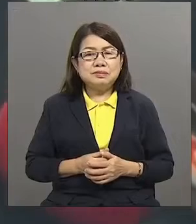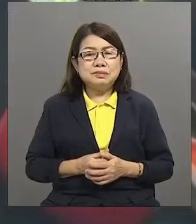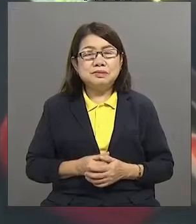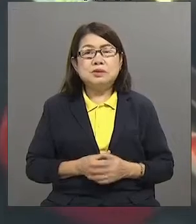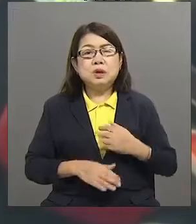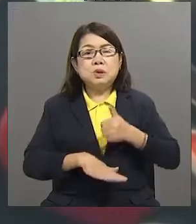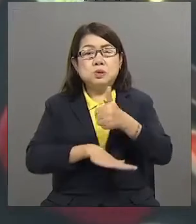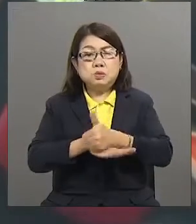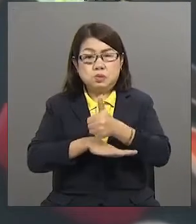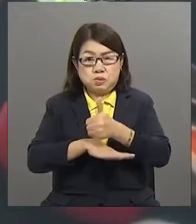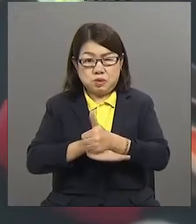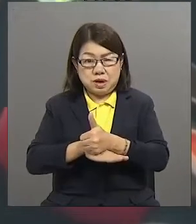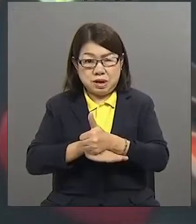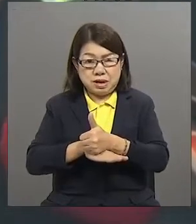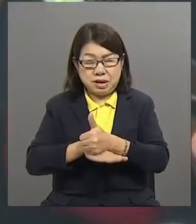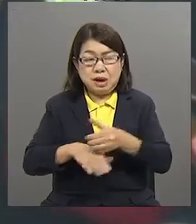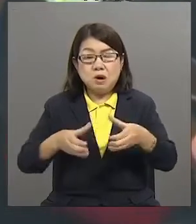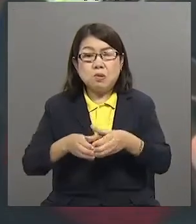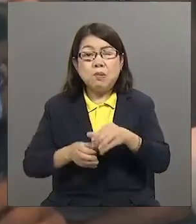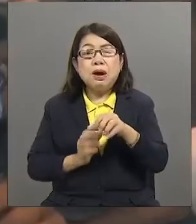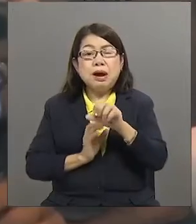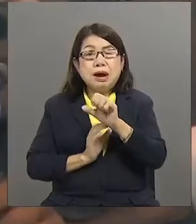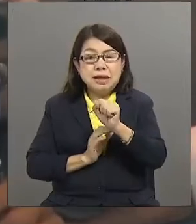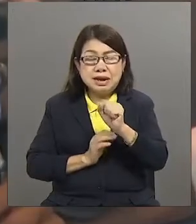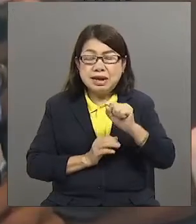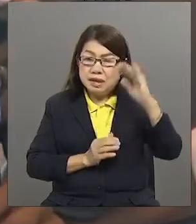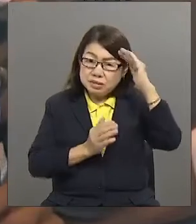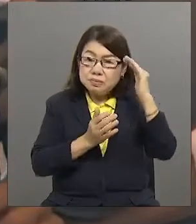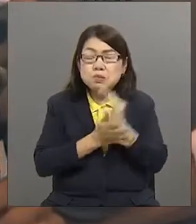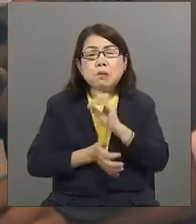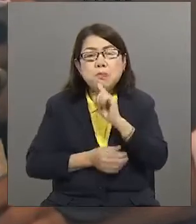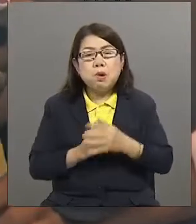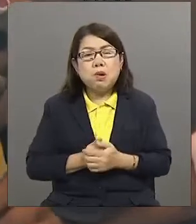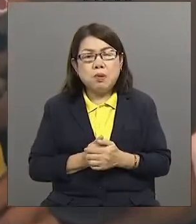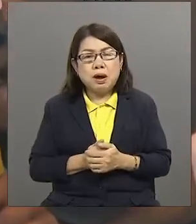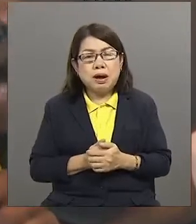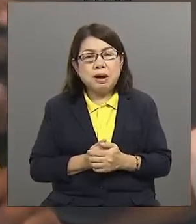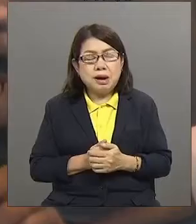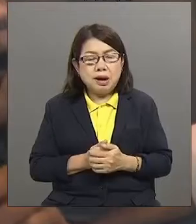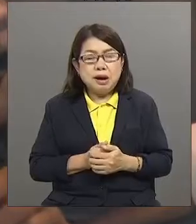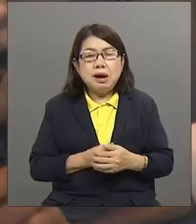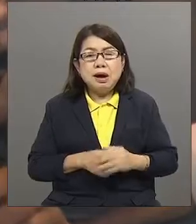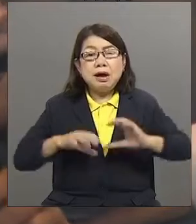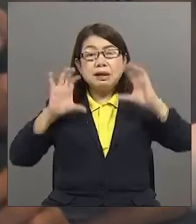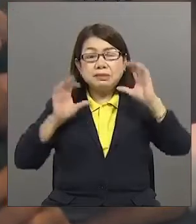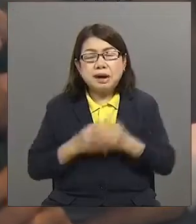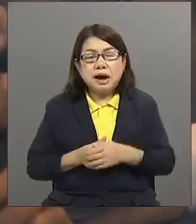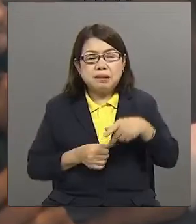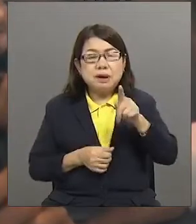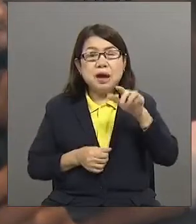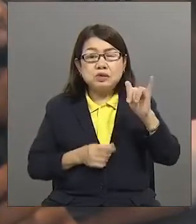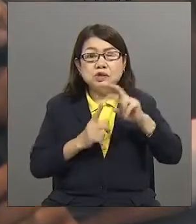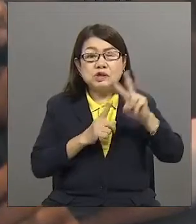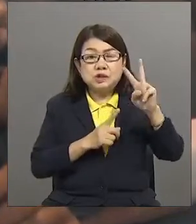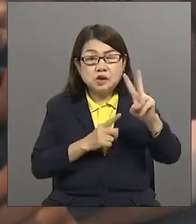หัวหน้าพรรคเสรีรวมไทยไม่คาดหวังนะคะว่าครม.ประยุทธ์2/1นั้นจะแก้ไขปัญหาประเทศได้สำเร็จแม้ว่าจะถูกวางโครงสร้างมาต